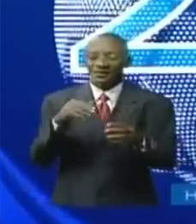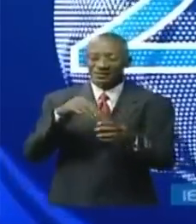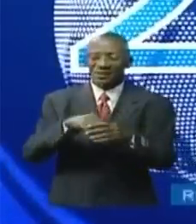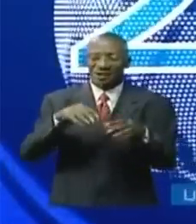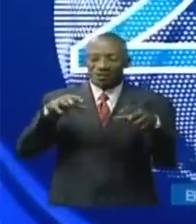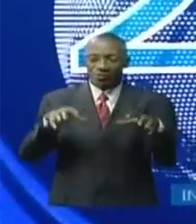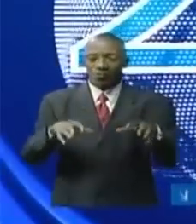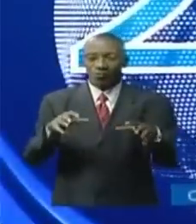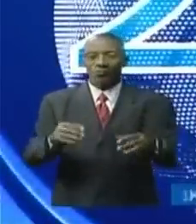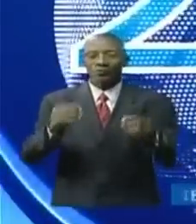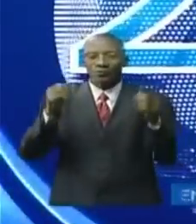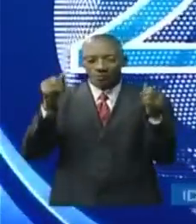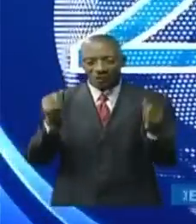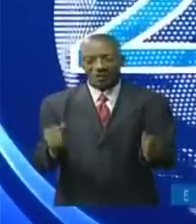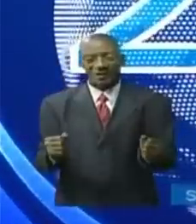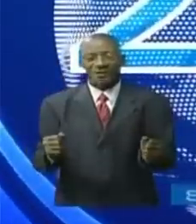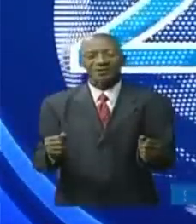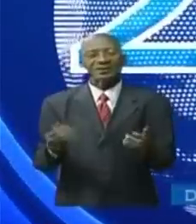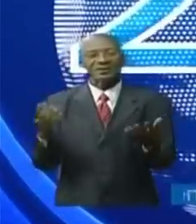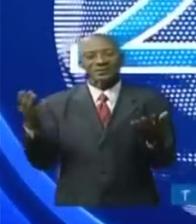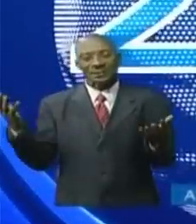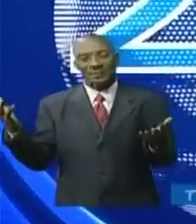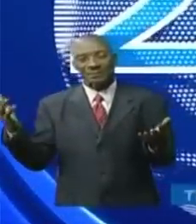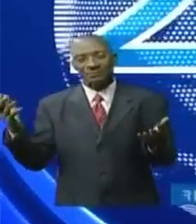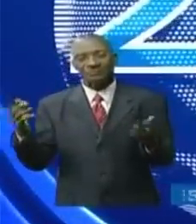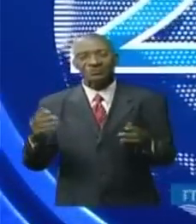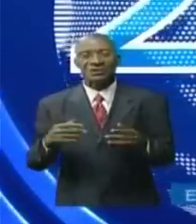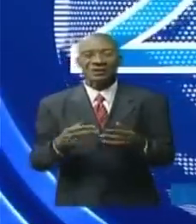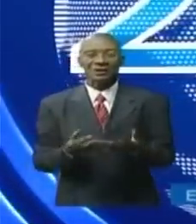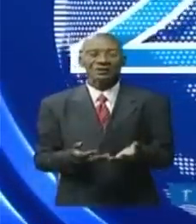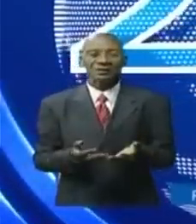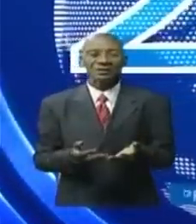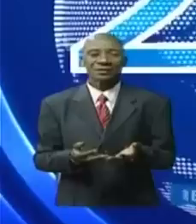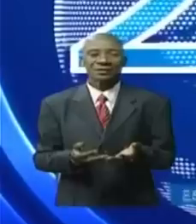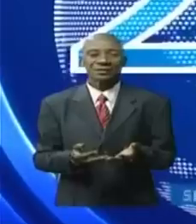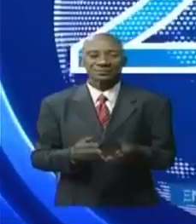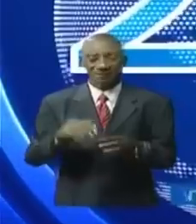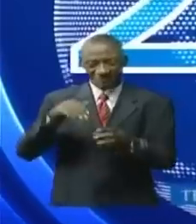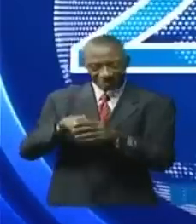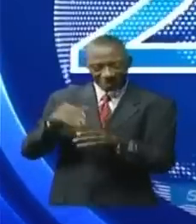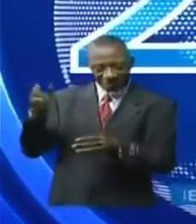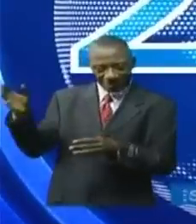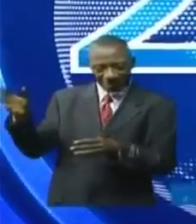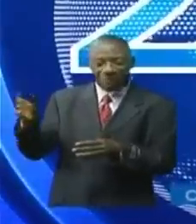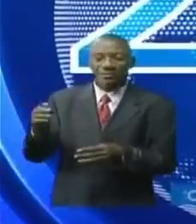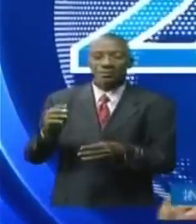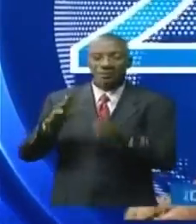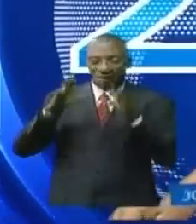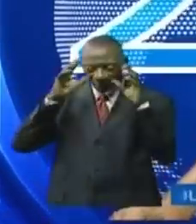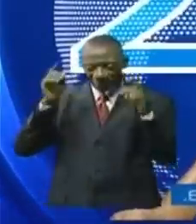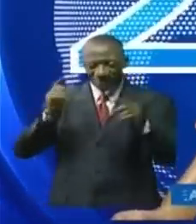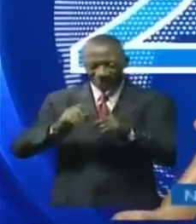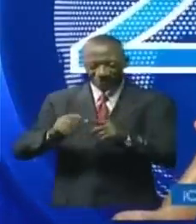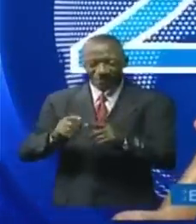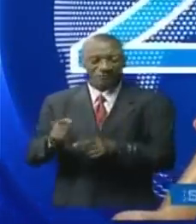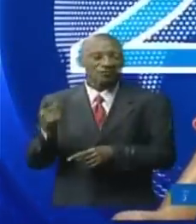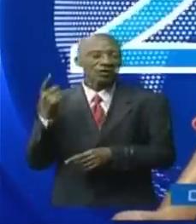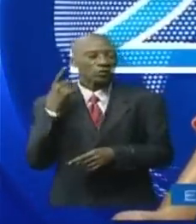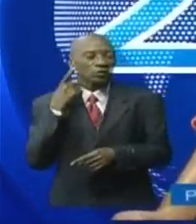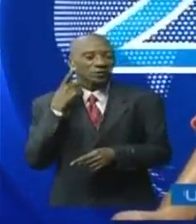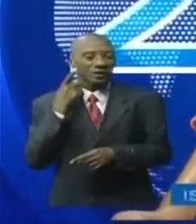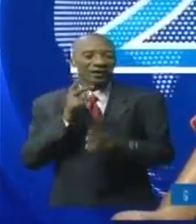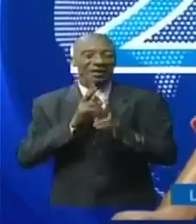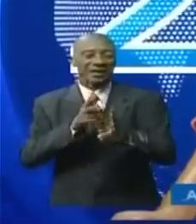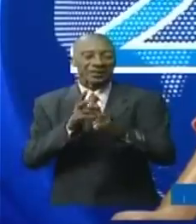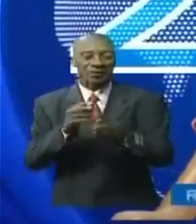du Congo. Demain lundi, un rapport sera présenté à Nairobi justement par les commandants des armées des pays membres de